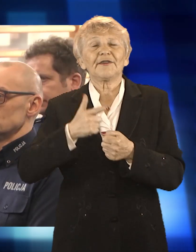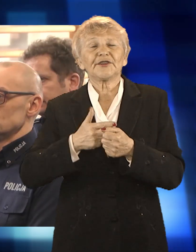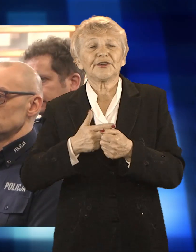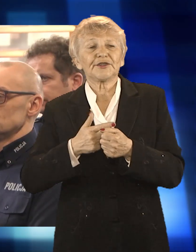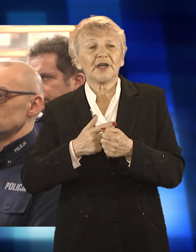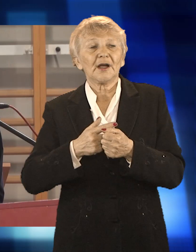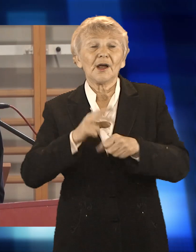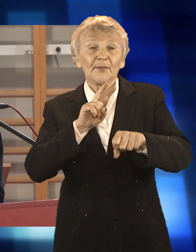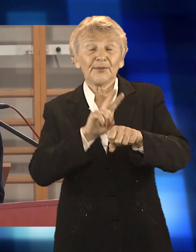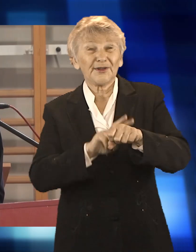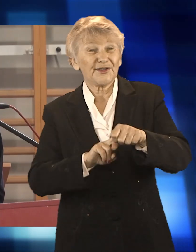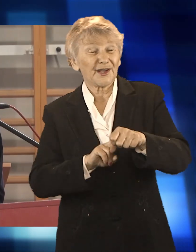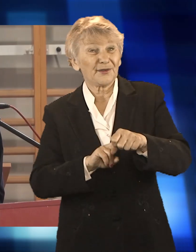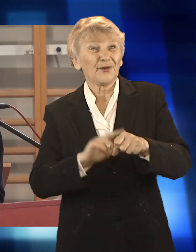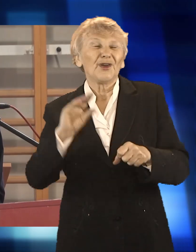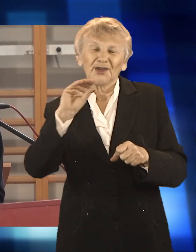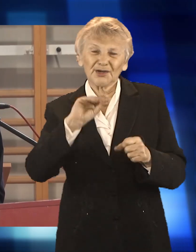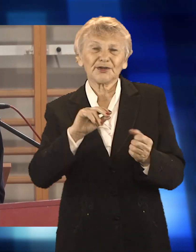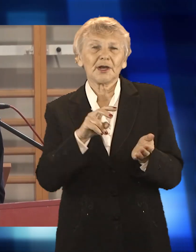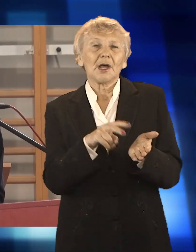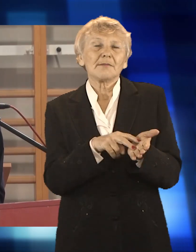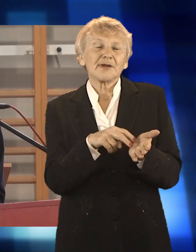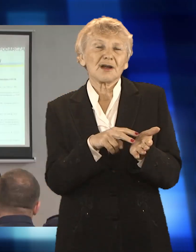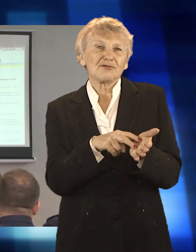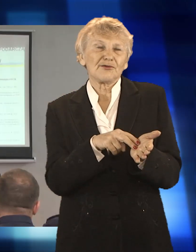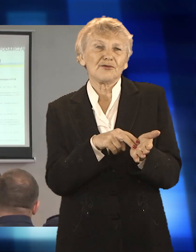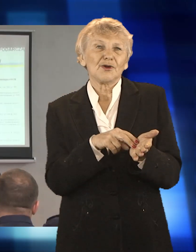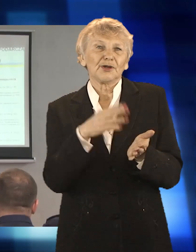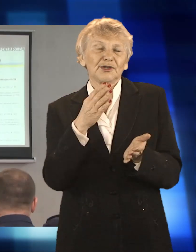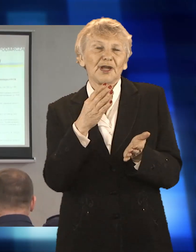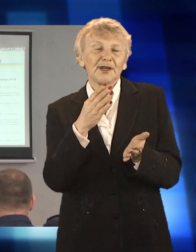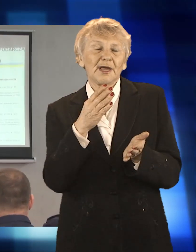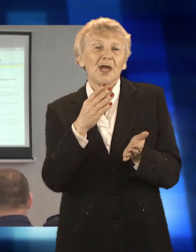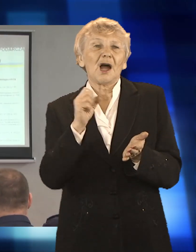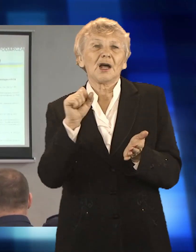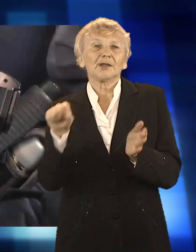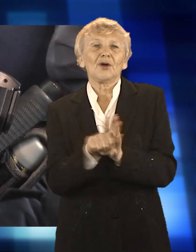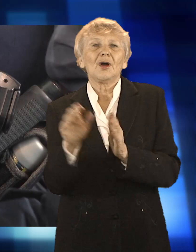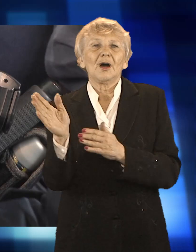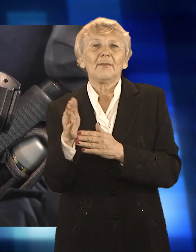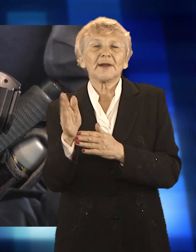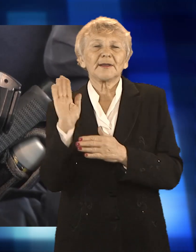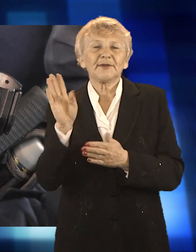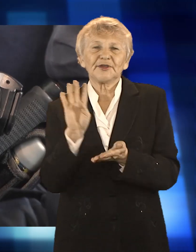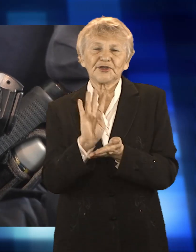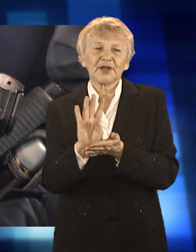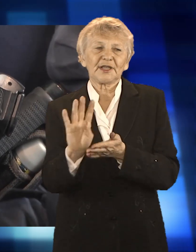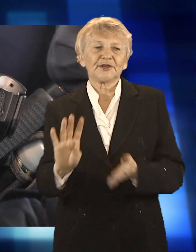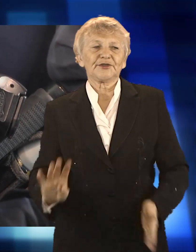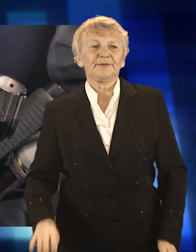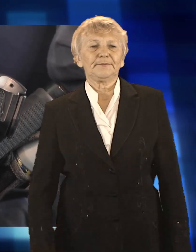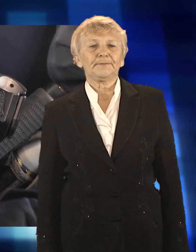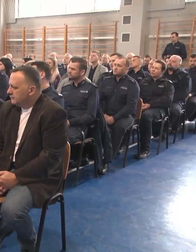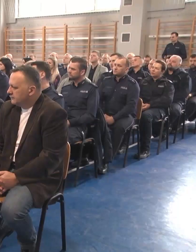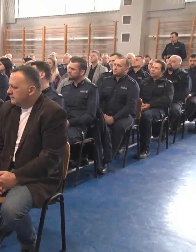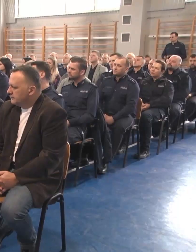zaznaczył komendant powiatowy, nigdy nie są pełne. Mało tego, pod koniec roku do obsadzenia były 4 wakaty, a do marca ta liczba ze względu na odejście funkcjonariuszy